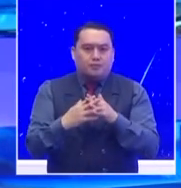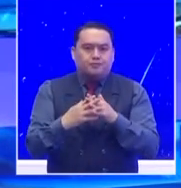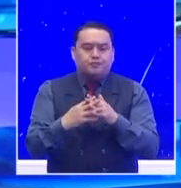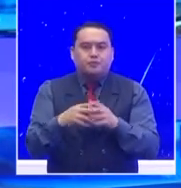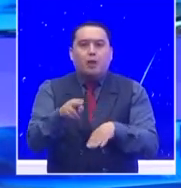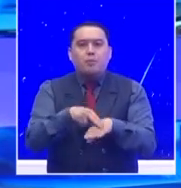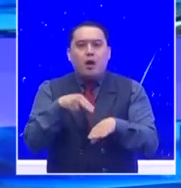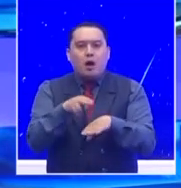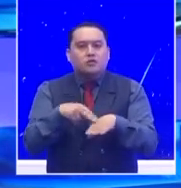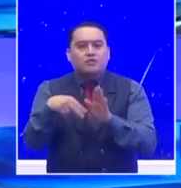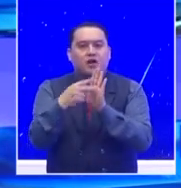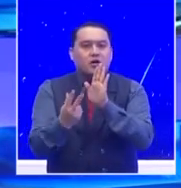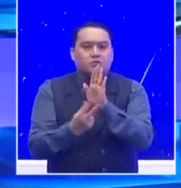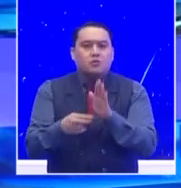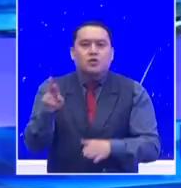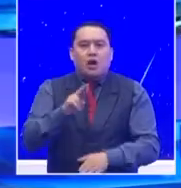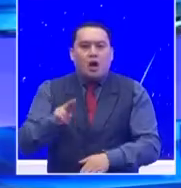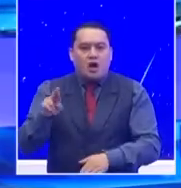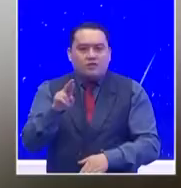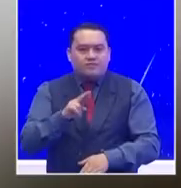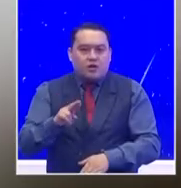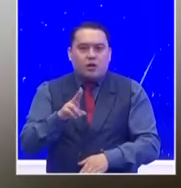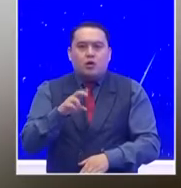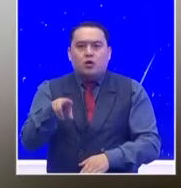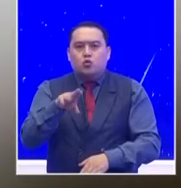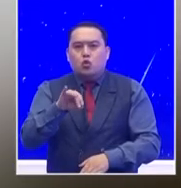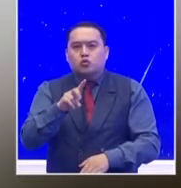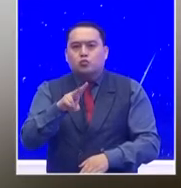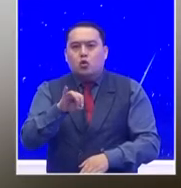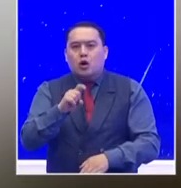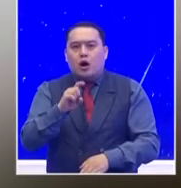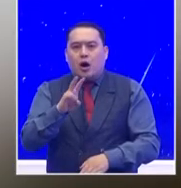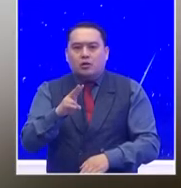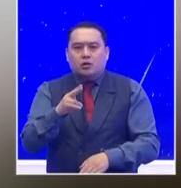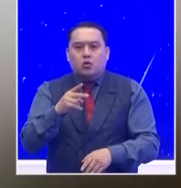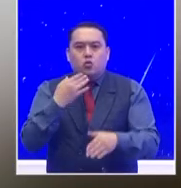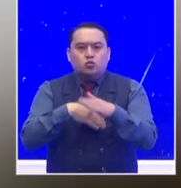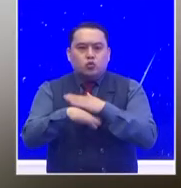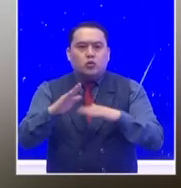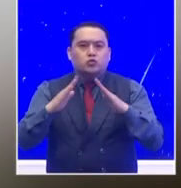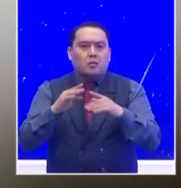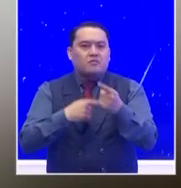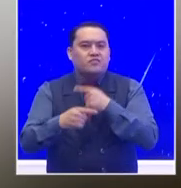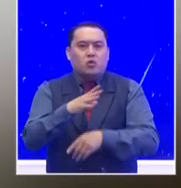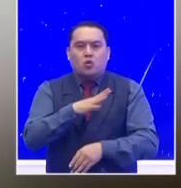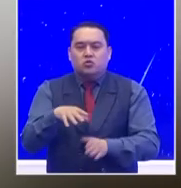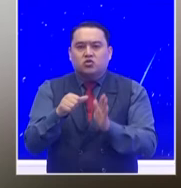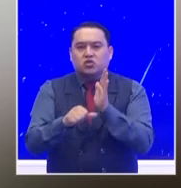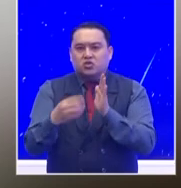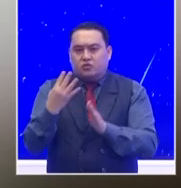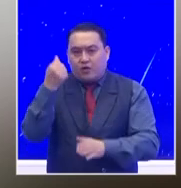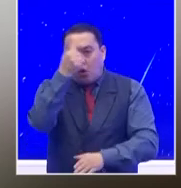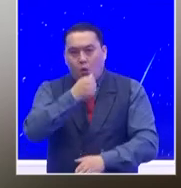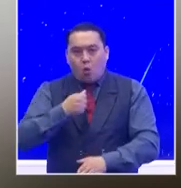Как сказано в полицейской сводке, 18 января Досумхан Бурантаев вышел из дома и не вернулся. Мужчина